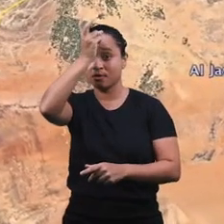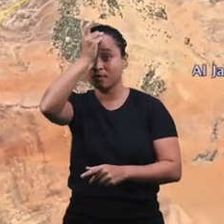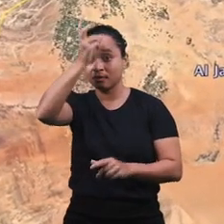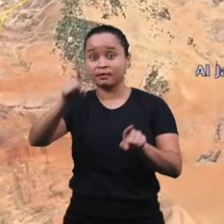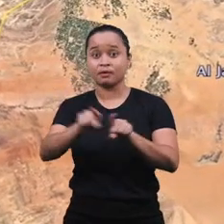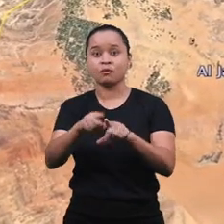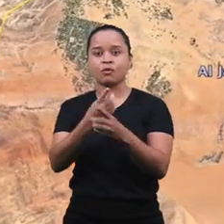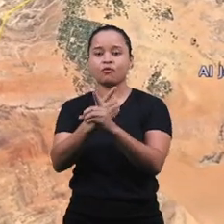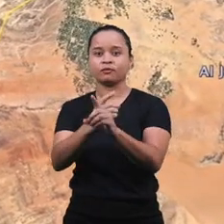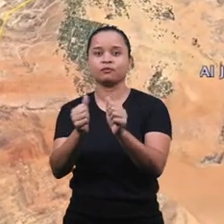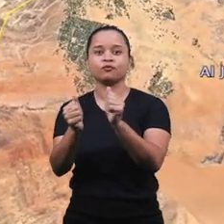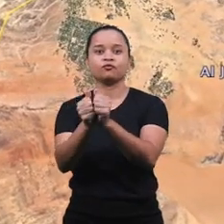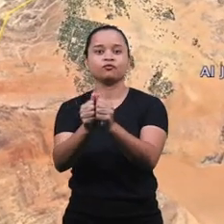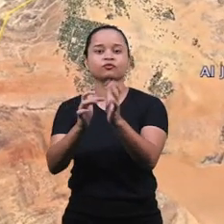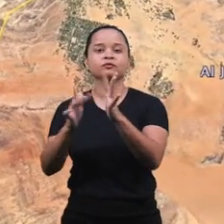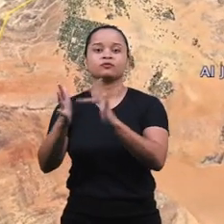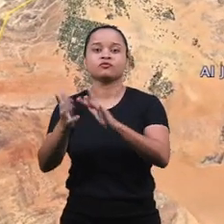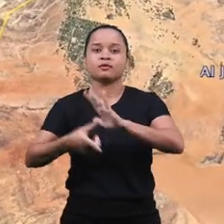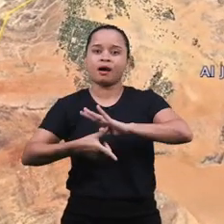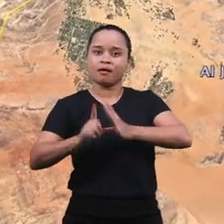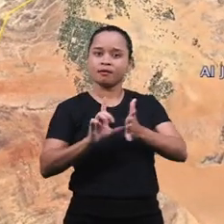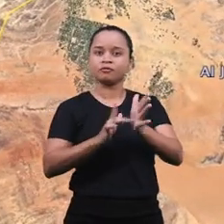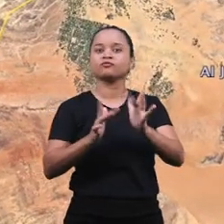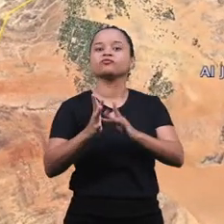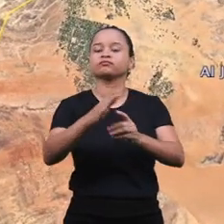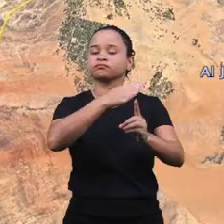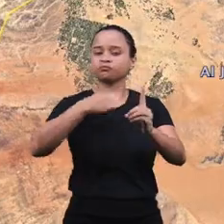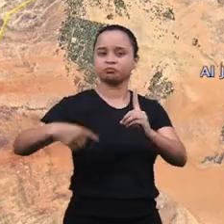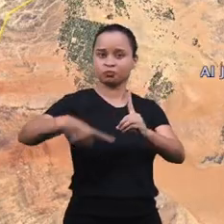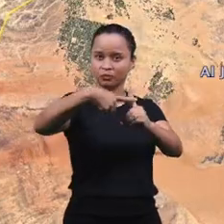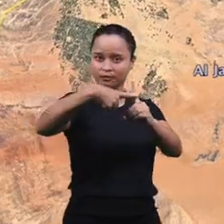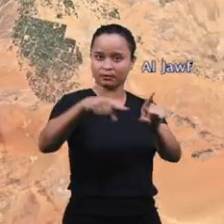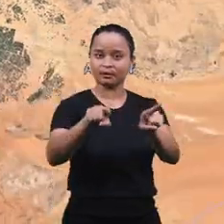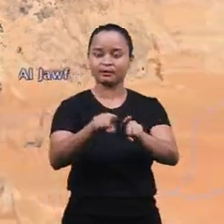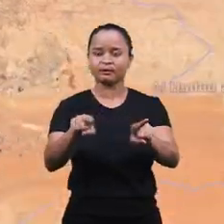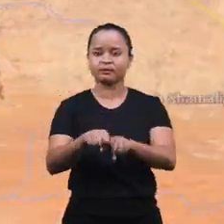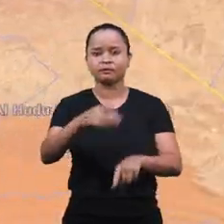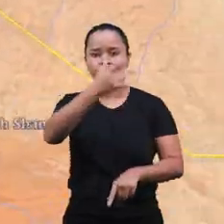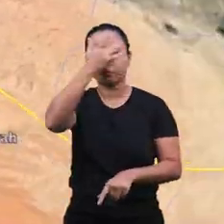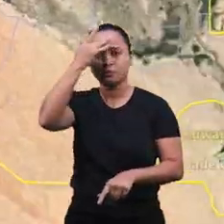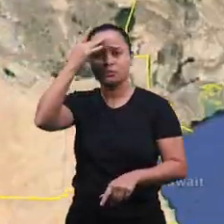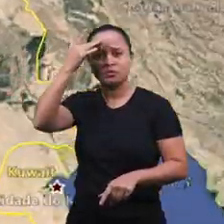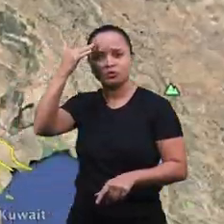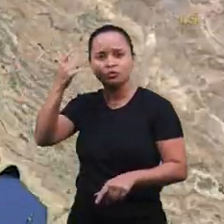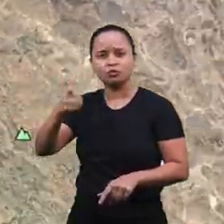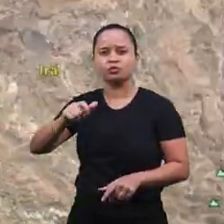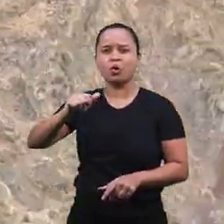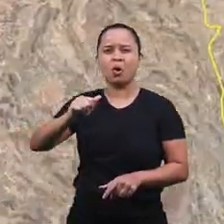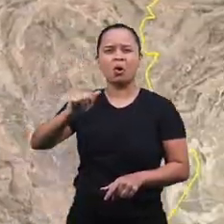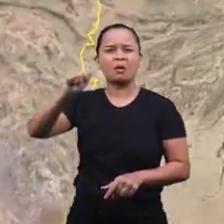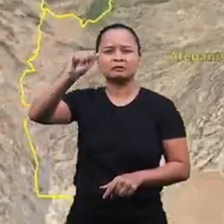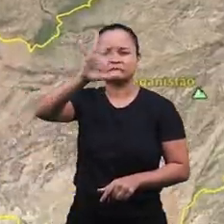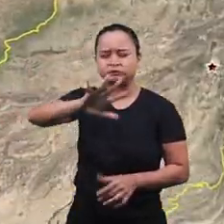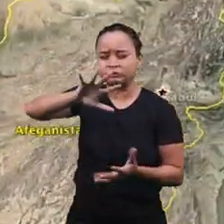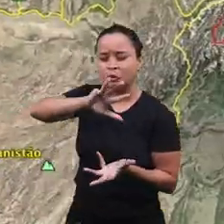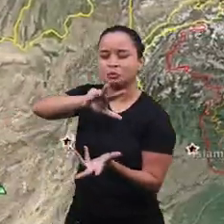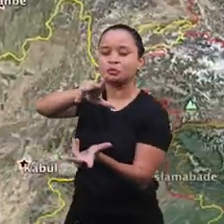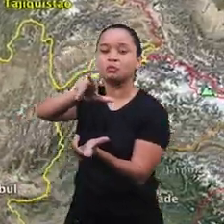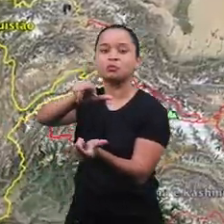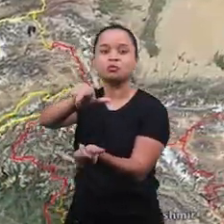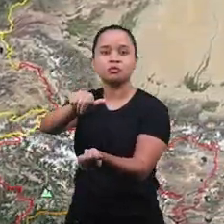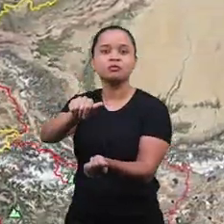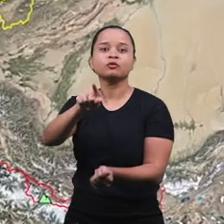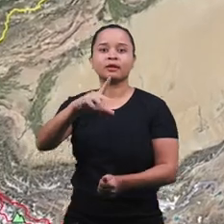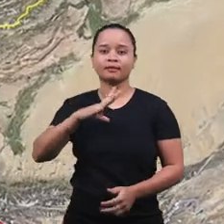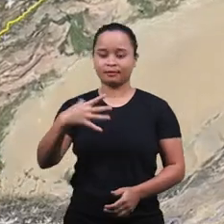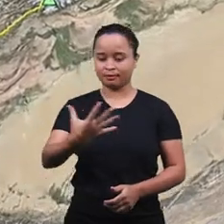Jésus à la veille de sa mort à la croix du Calvaire. Les personnes de toutes les parties du monde sont touchées